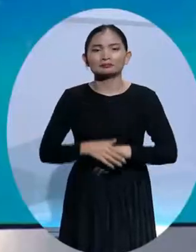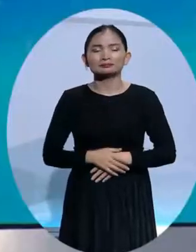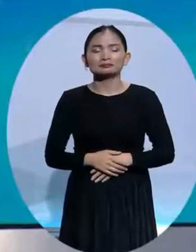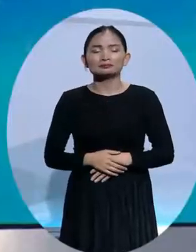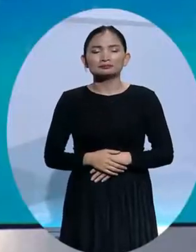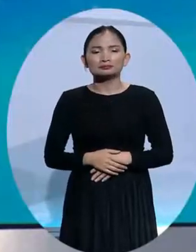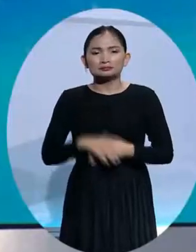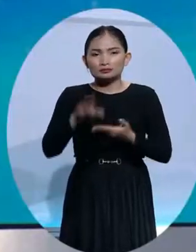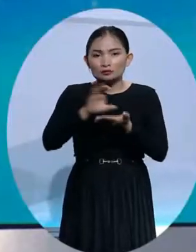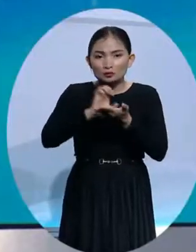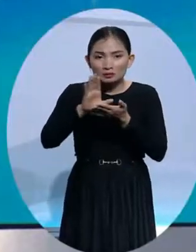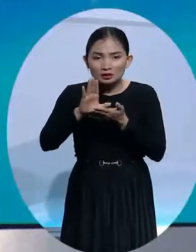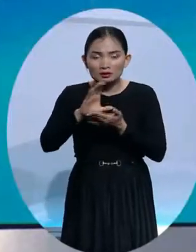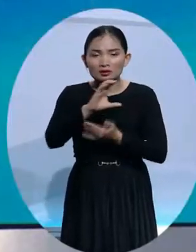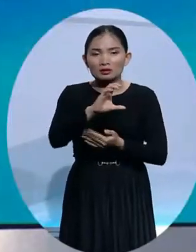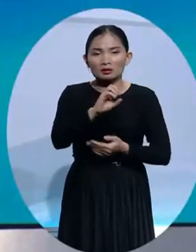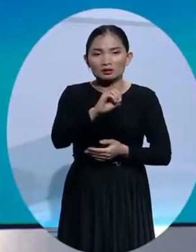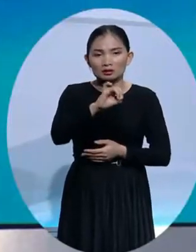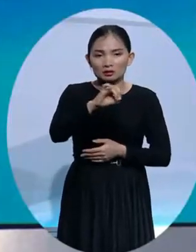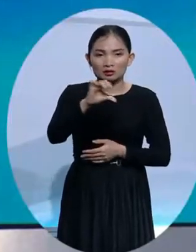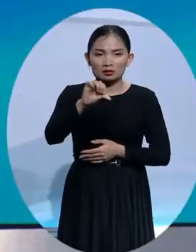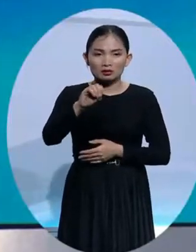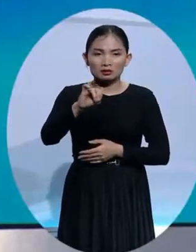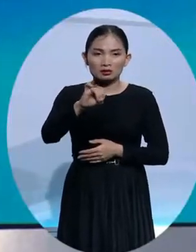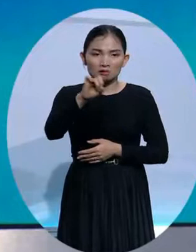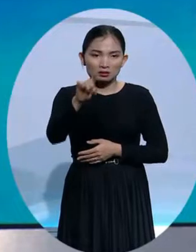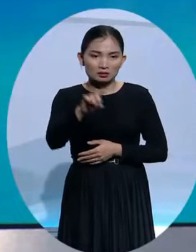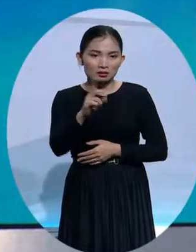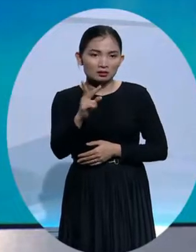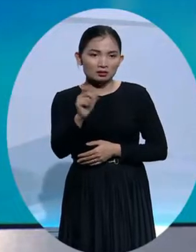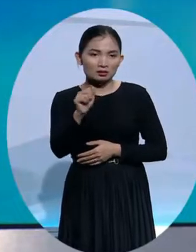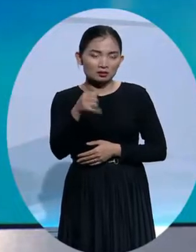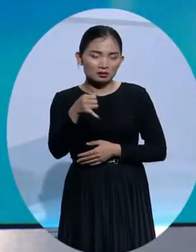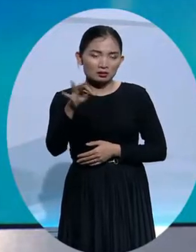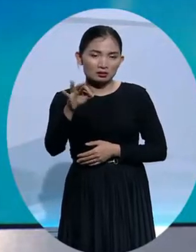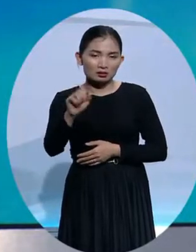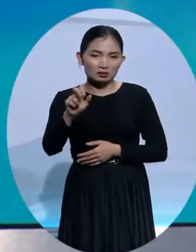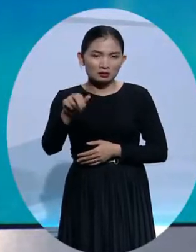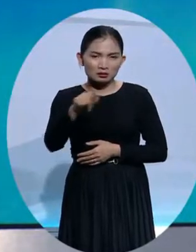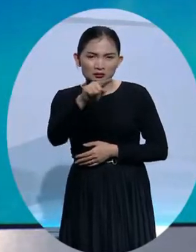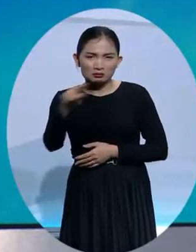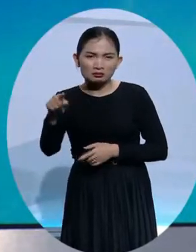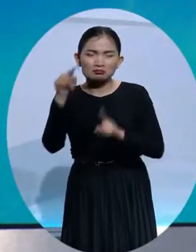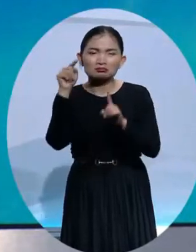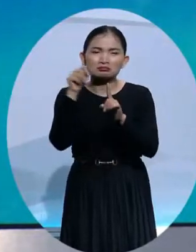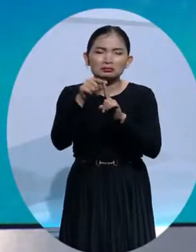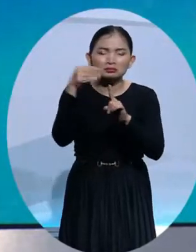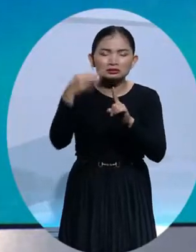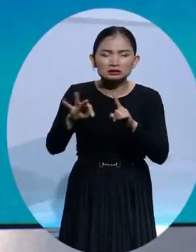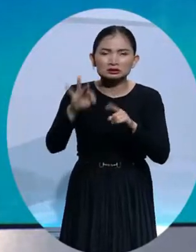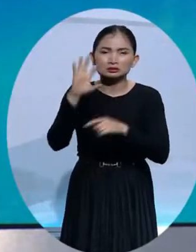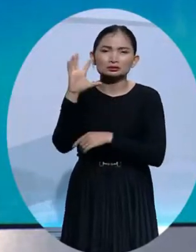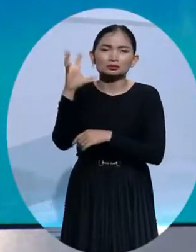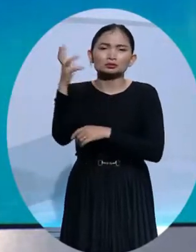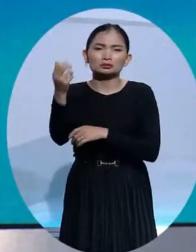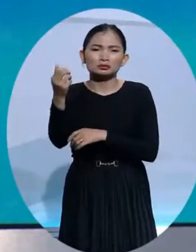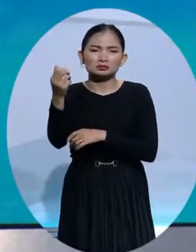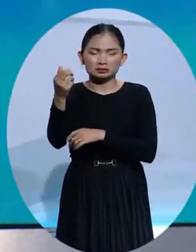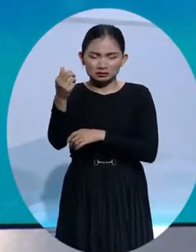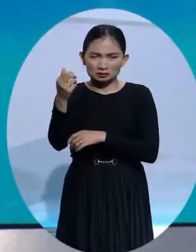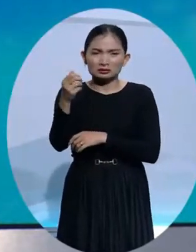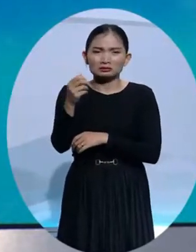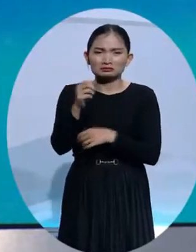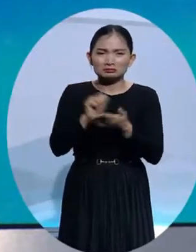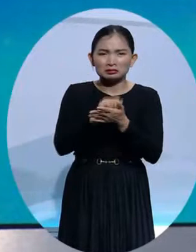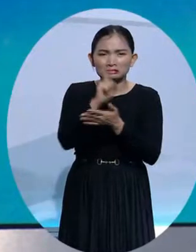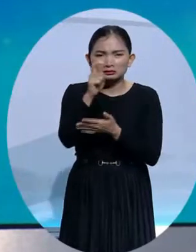Phải chuẩn bị về cơ sở hạ tầng, cơ sở vật chất để đáp ứng sự phục hồi bền vững cho ngành du lịch, nhất là giai đoạn tháng 9 tới đây khi lượng khách quốc tế đến